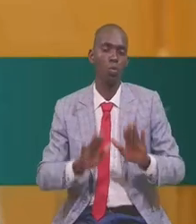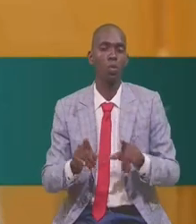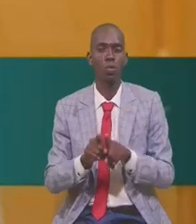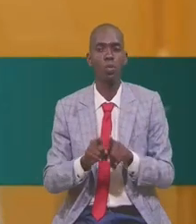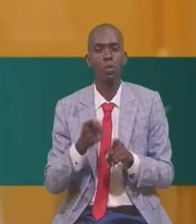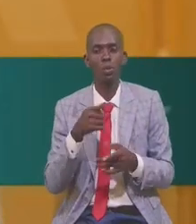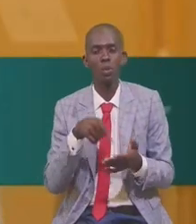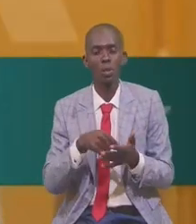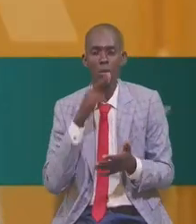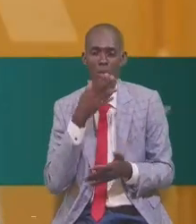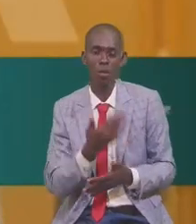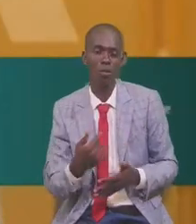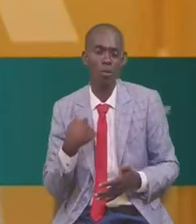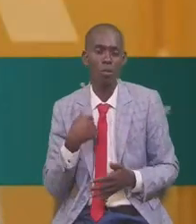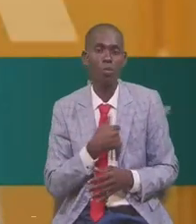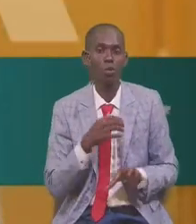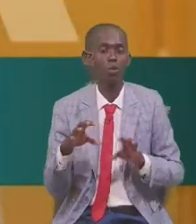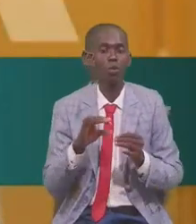Donc il y a des choses à faire.